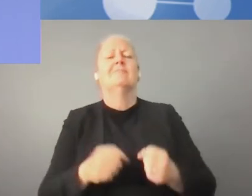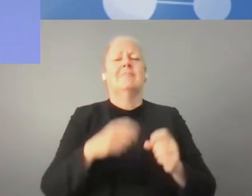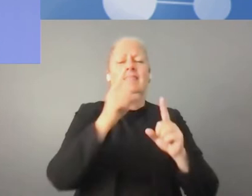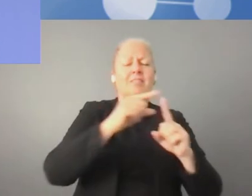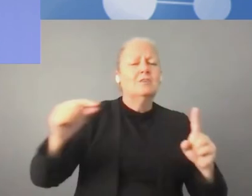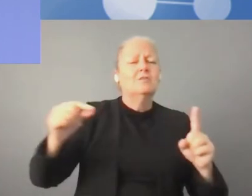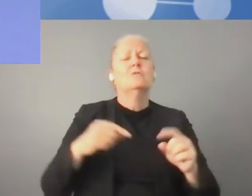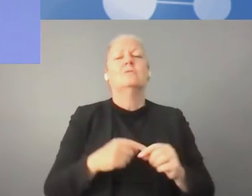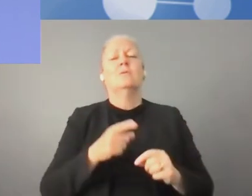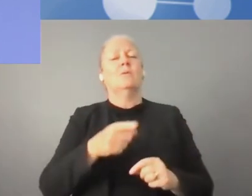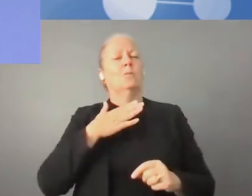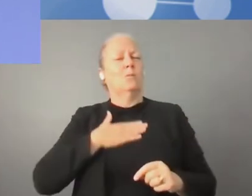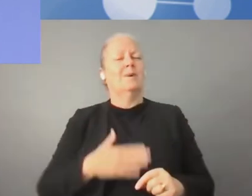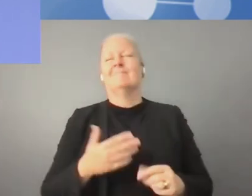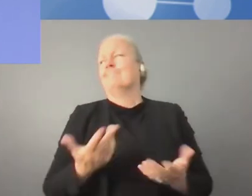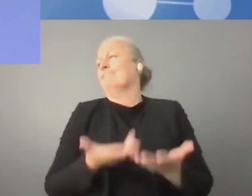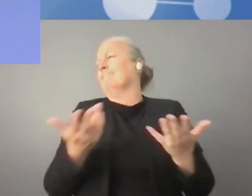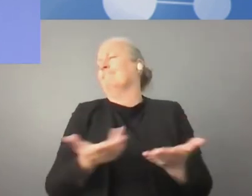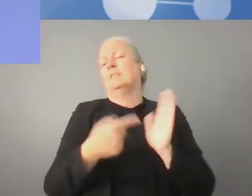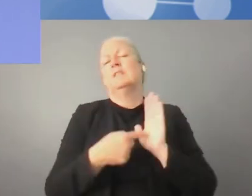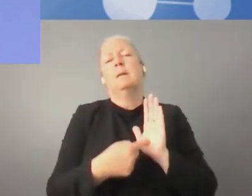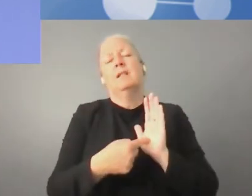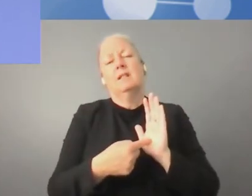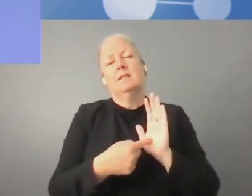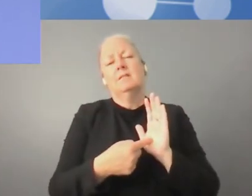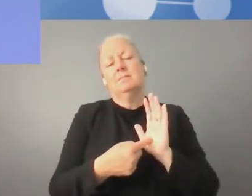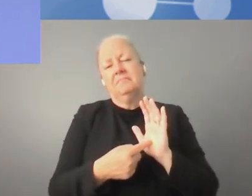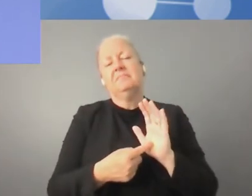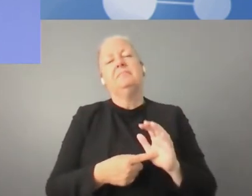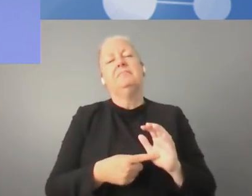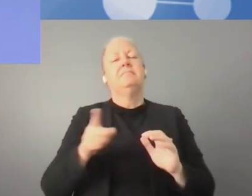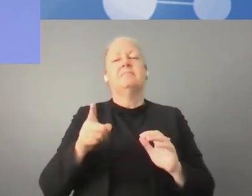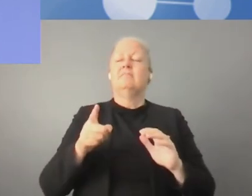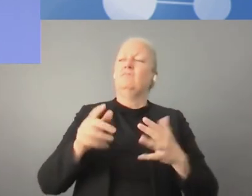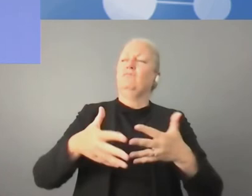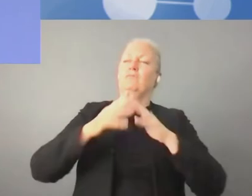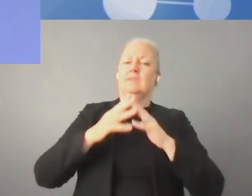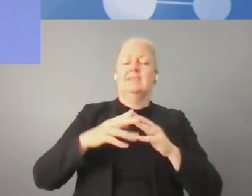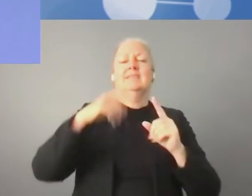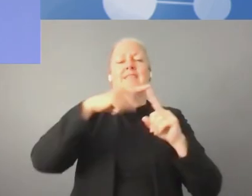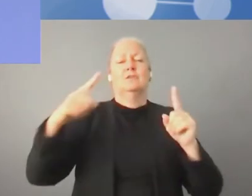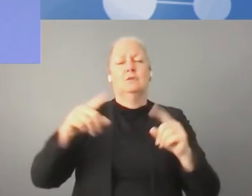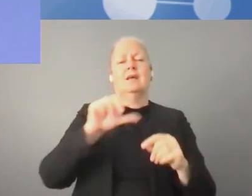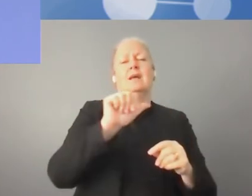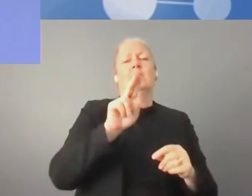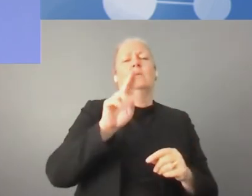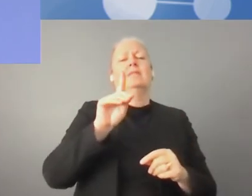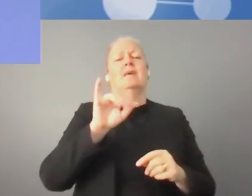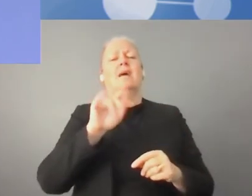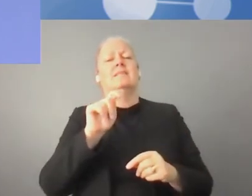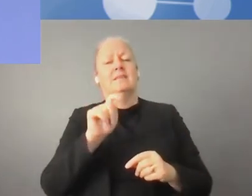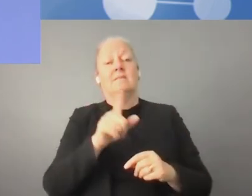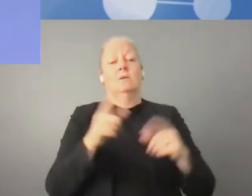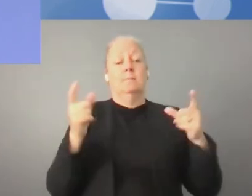是欧洲的一个基本模式，这是所谓电子创新中心。在这